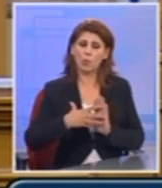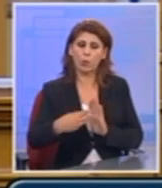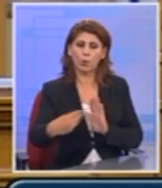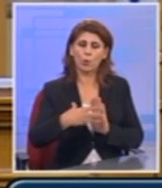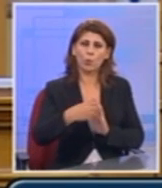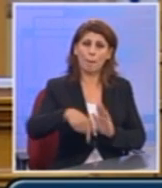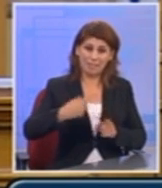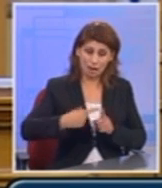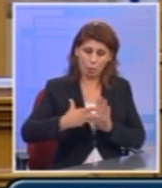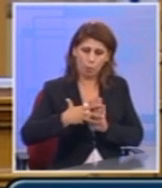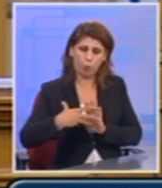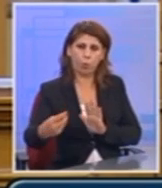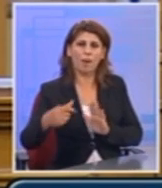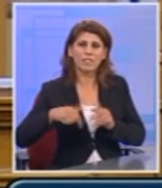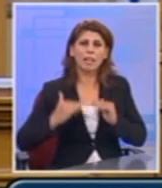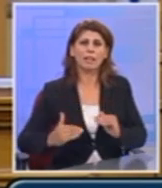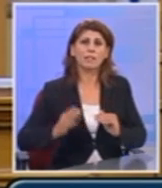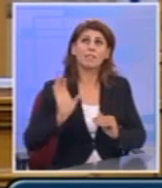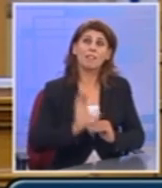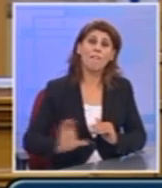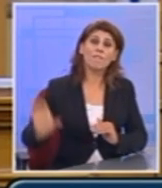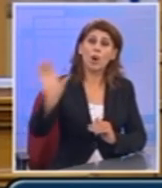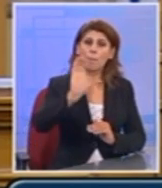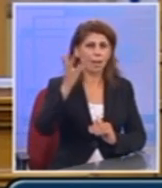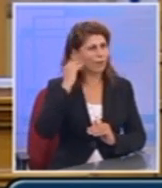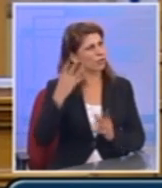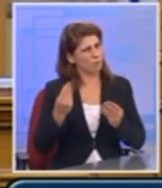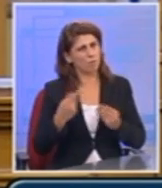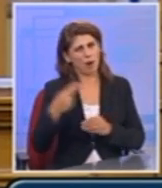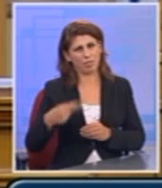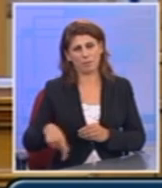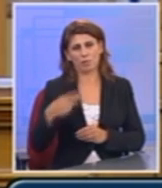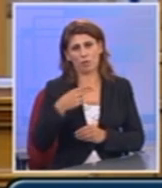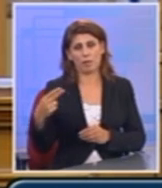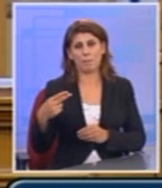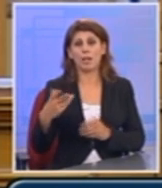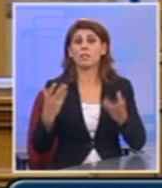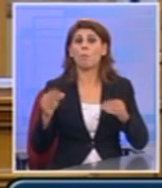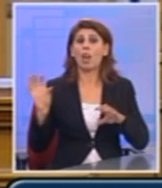από την ελλάδα ακούσατε πολλά για το θέμα αυτό και σε πολλές